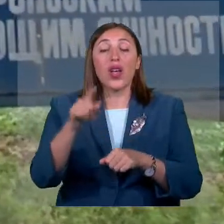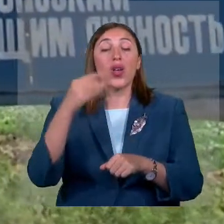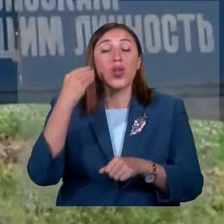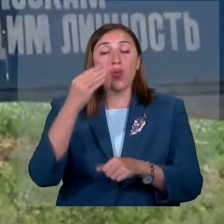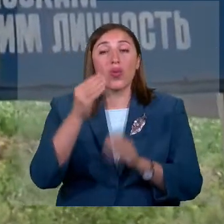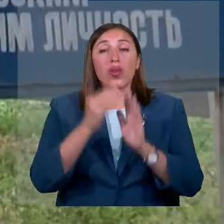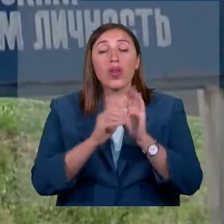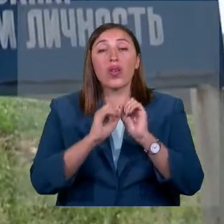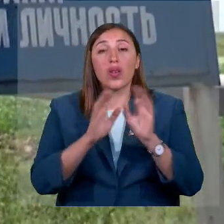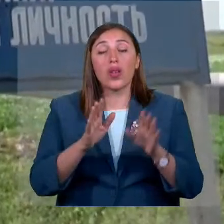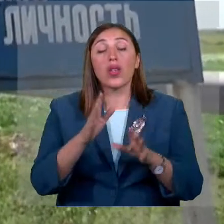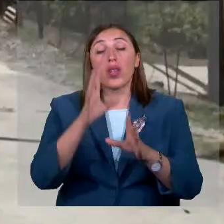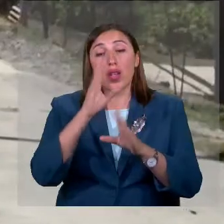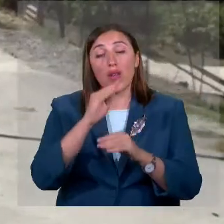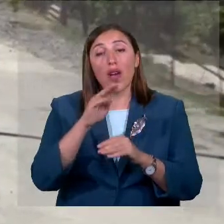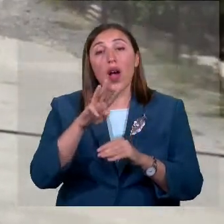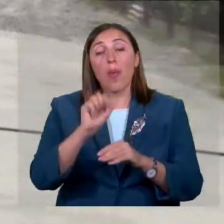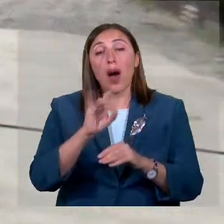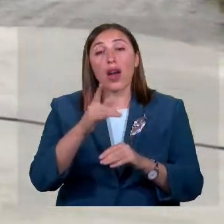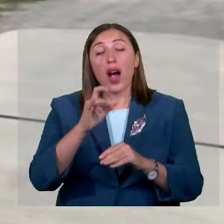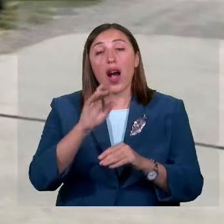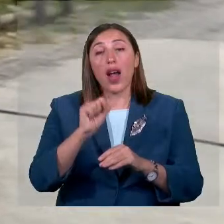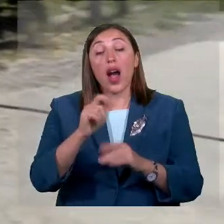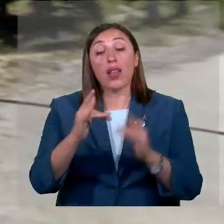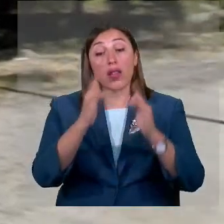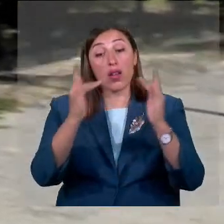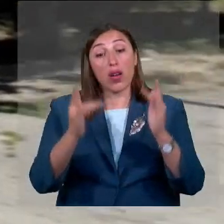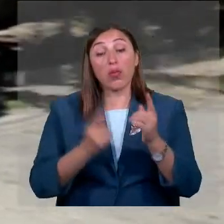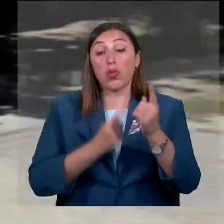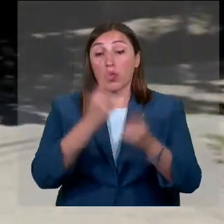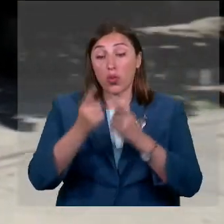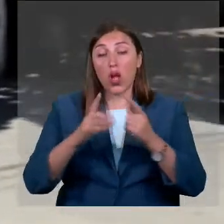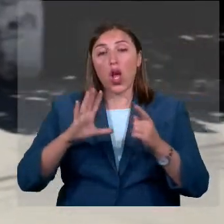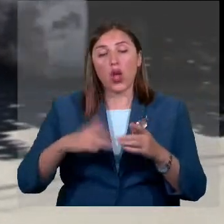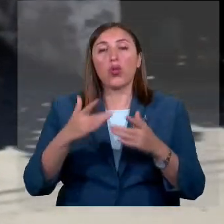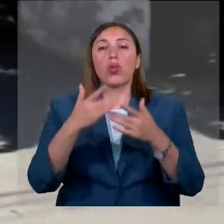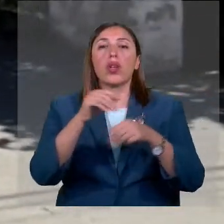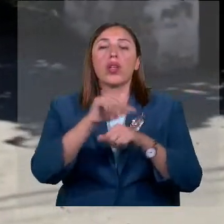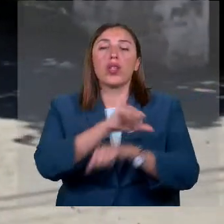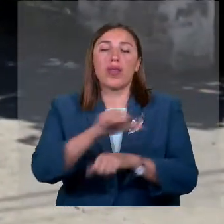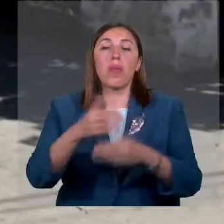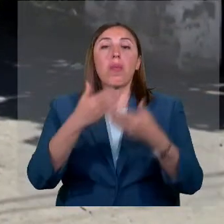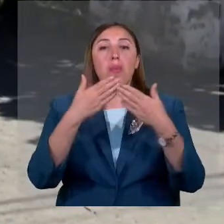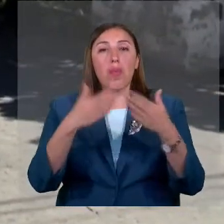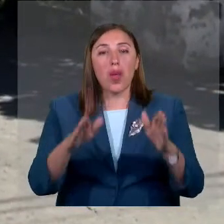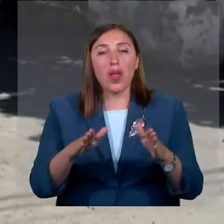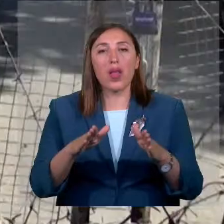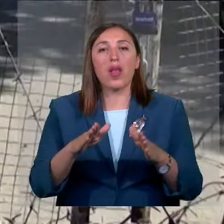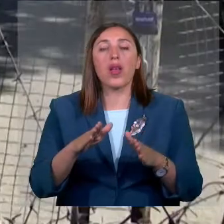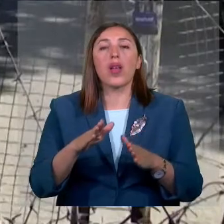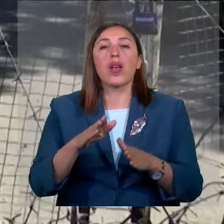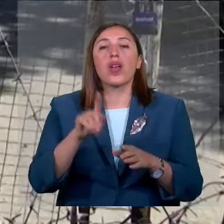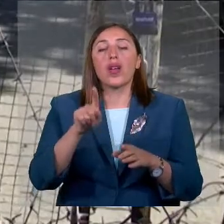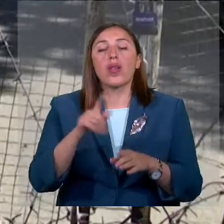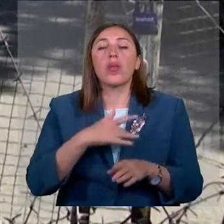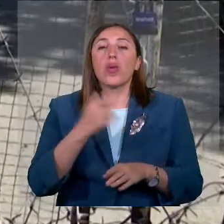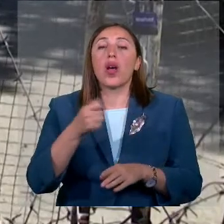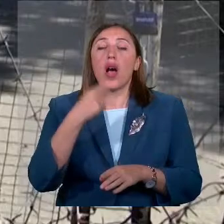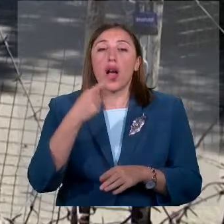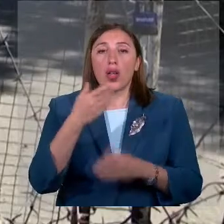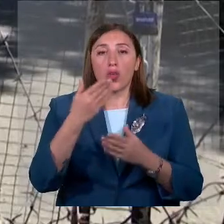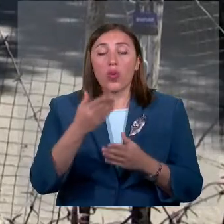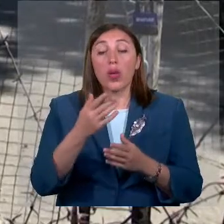աղբյուրի հնարավոր կլինի միայն Մարգարեի կամրջի նորոգումից հետո։ Մինչ հայկական աղբյուրները ավելի սակավախոս են, Հուրիեթը պնդում է,